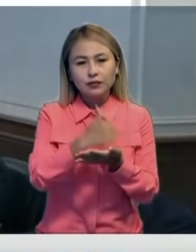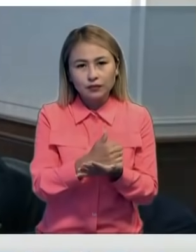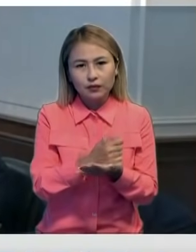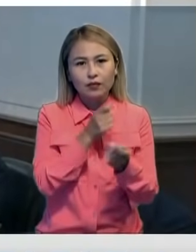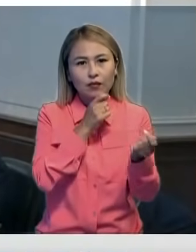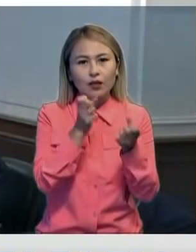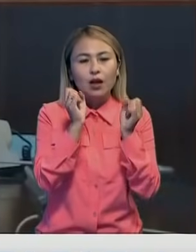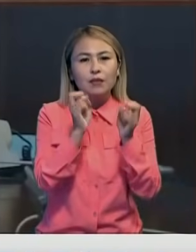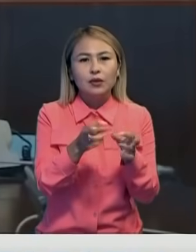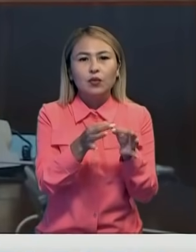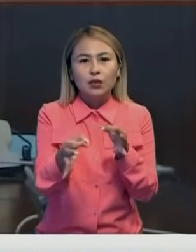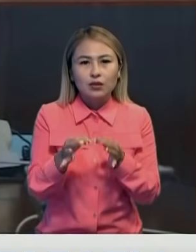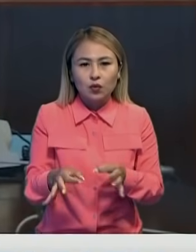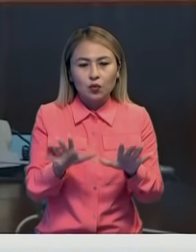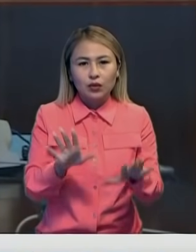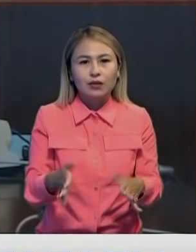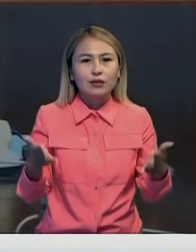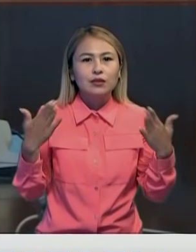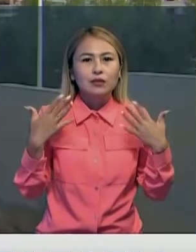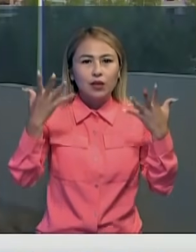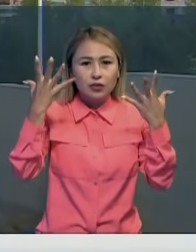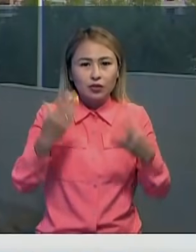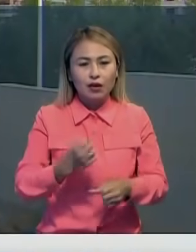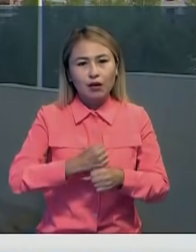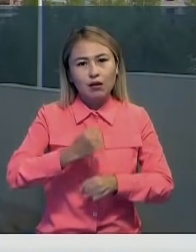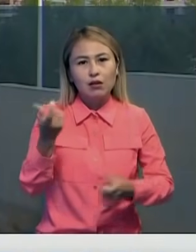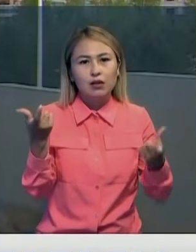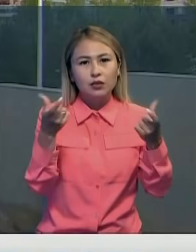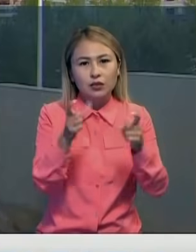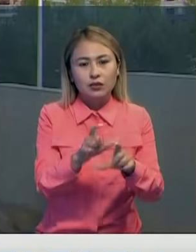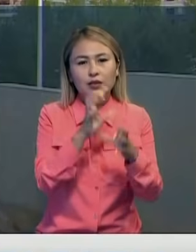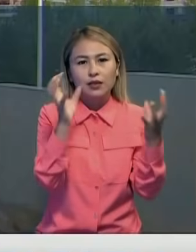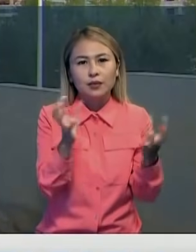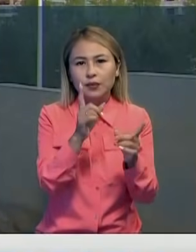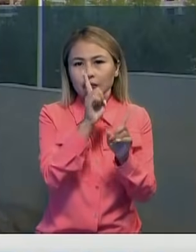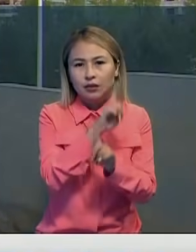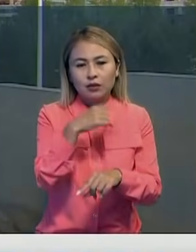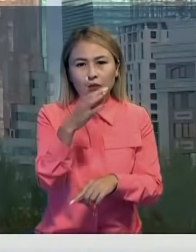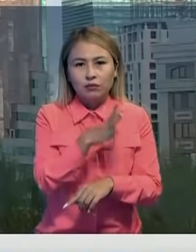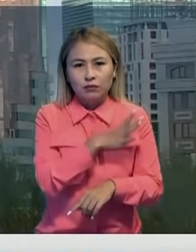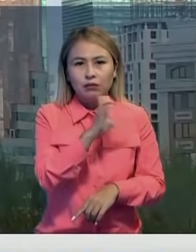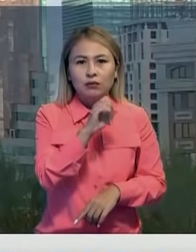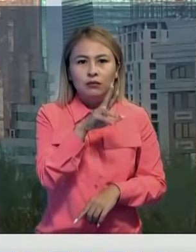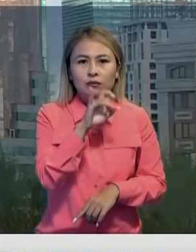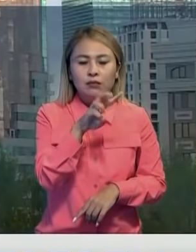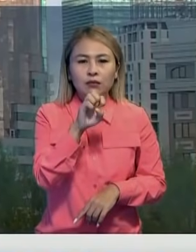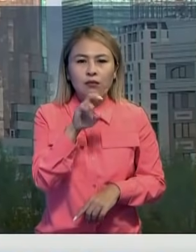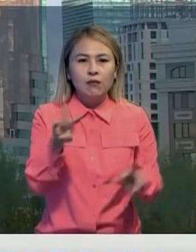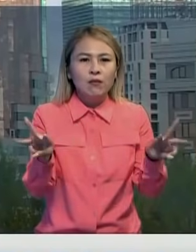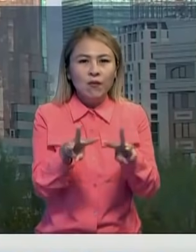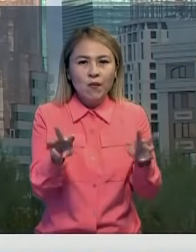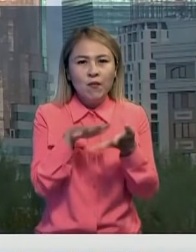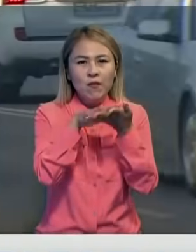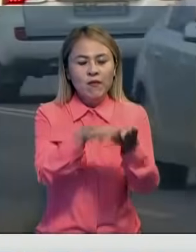үкімет басшысына қауіпті аймақта орналасқан өңірлерде демалыс күндері қатаң локдаунды сақтай берейік деген өтініш айтылды. Асқар